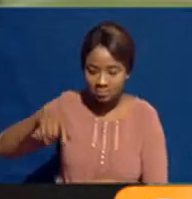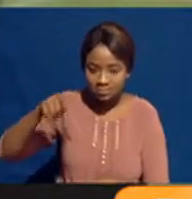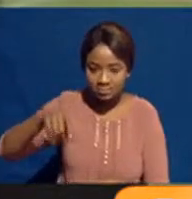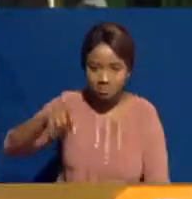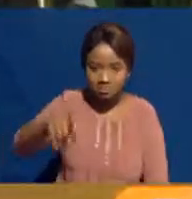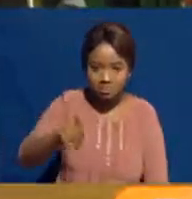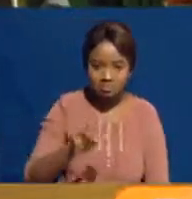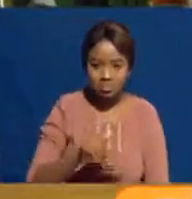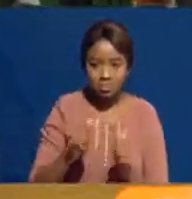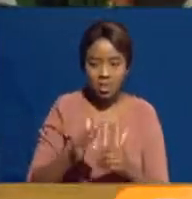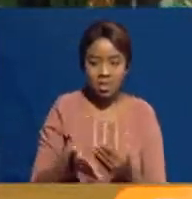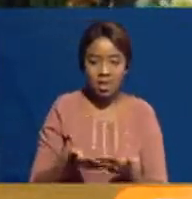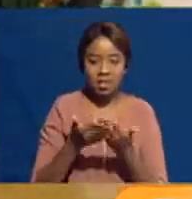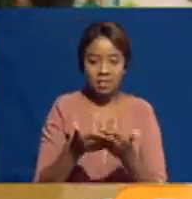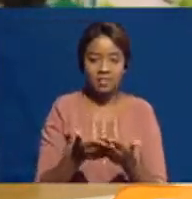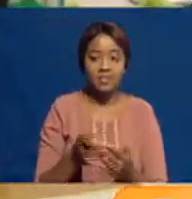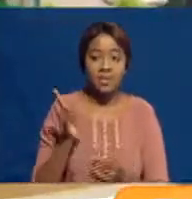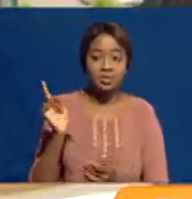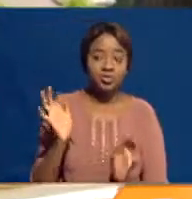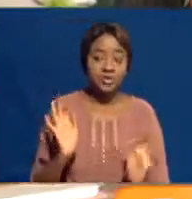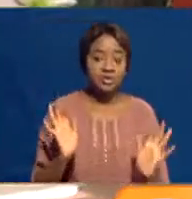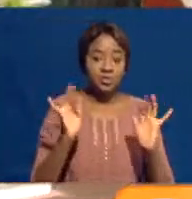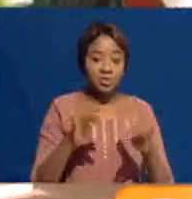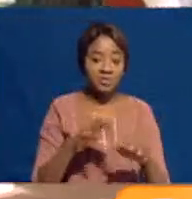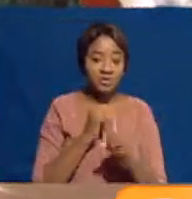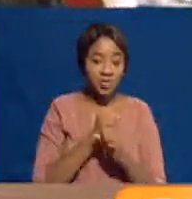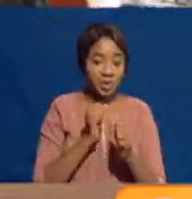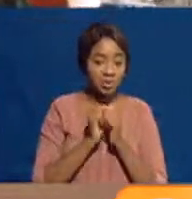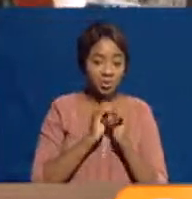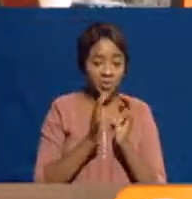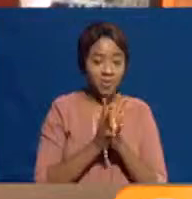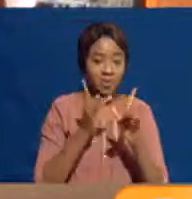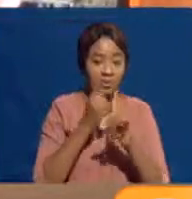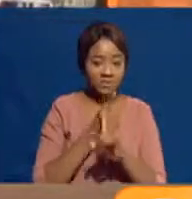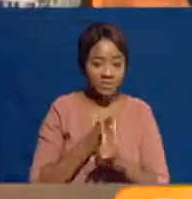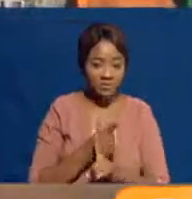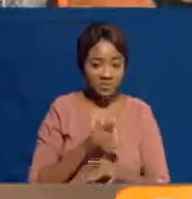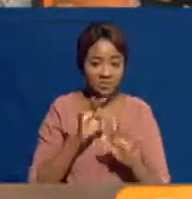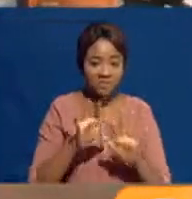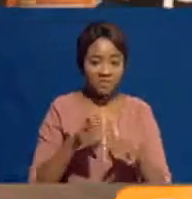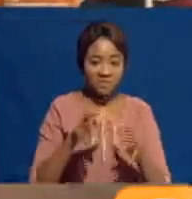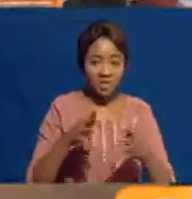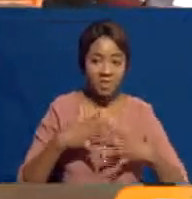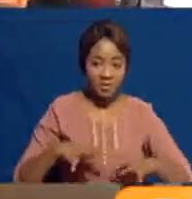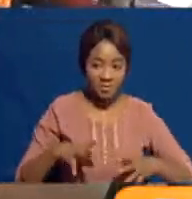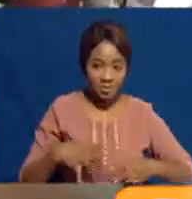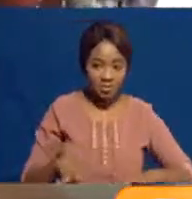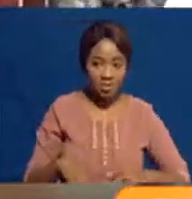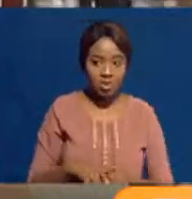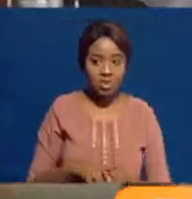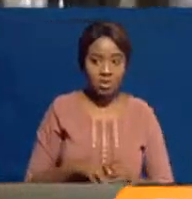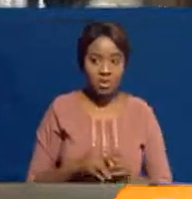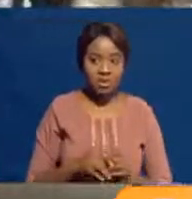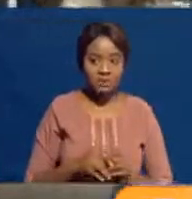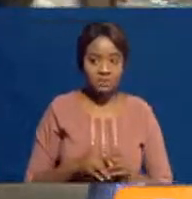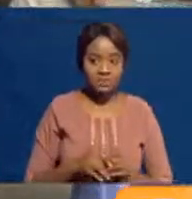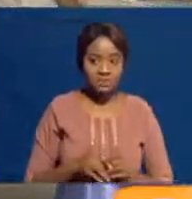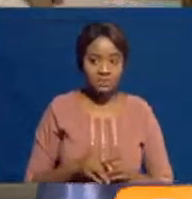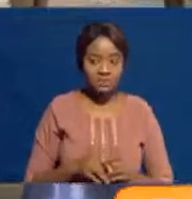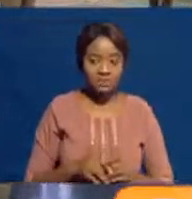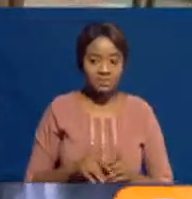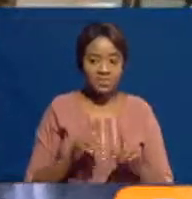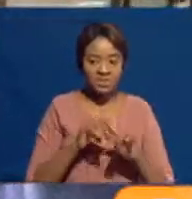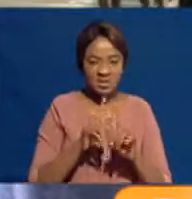best. Kongamano hili liliwaleta pamoja wataalamu wa kilimo, wakulima, watengenezaji mbolea na